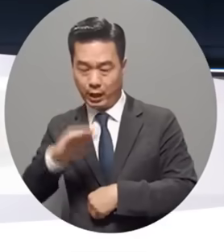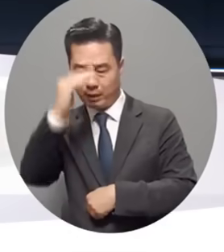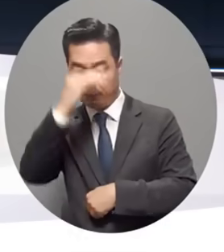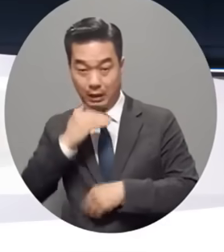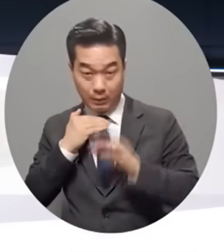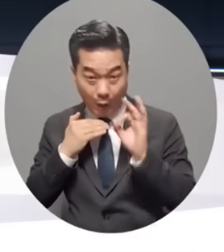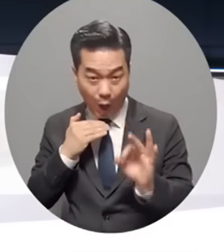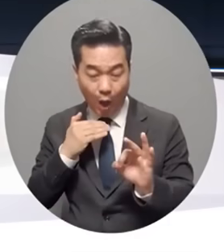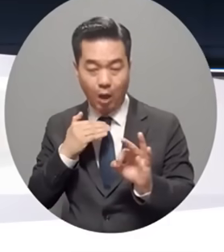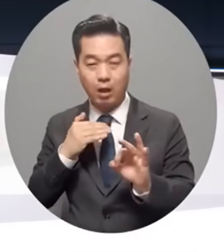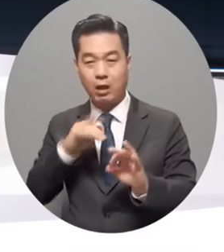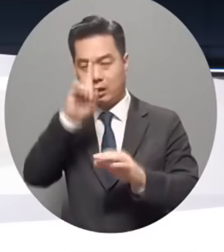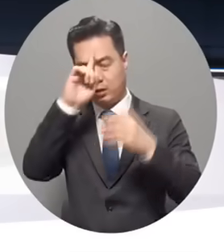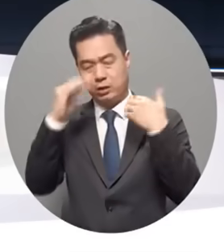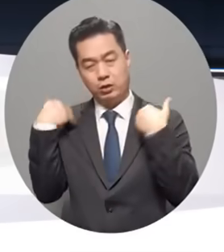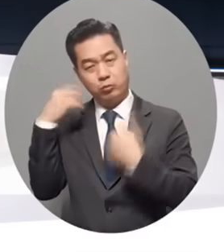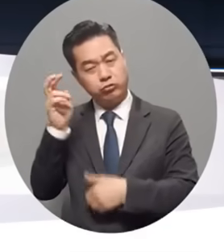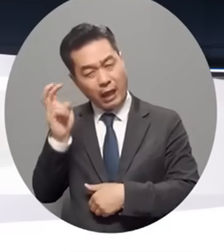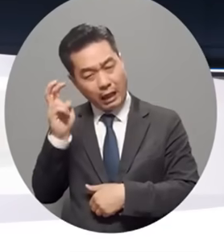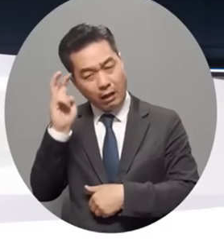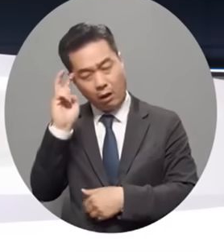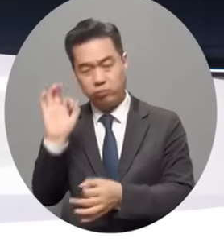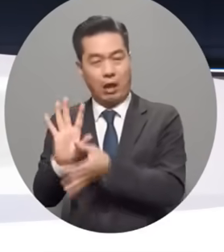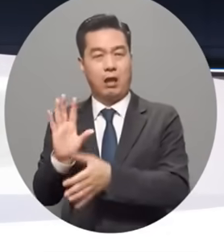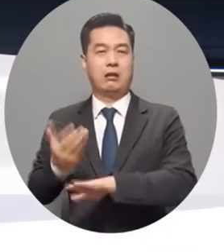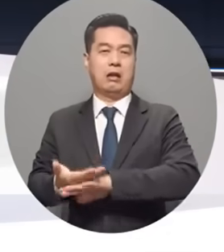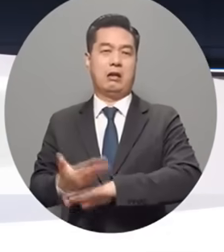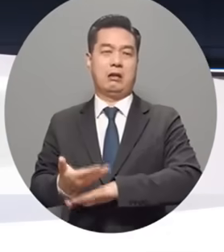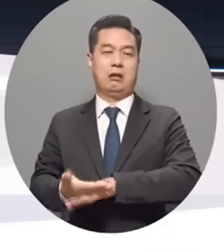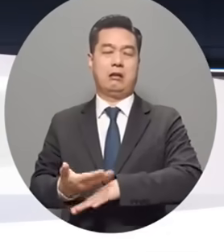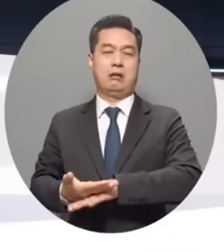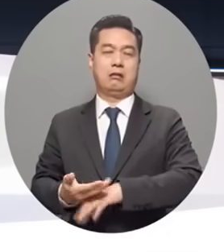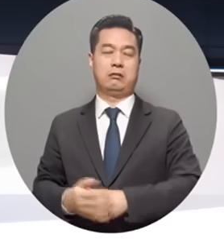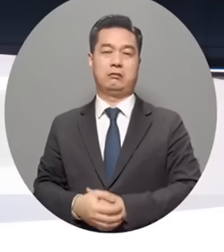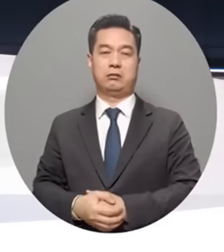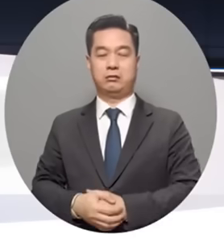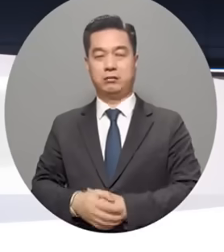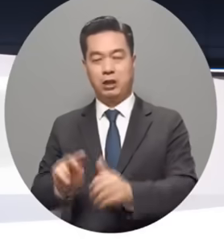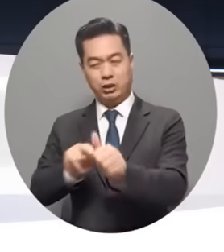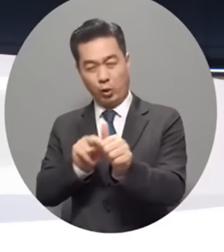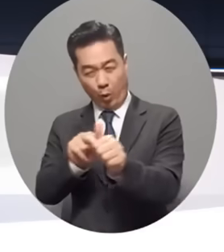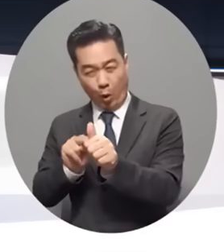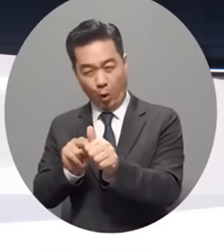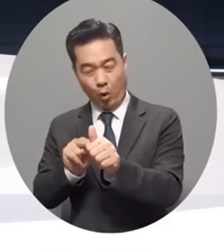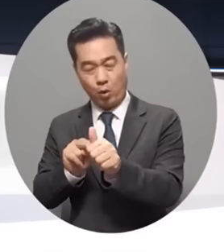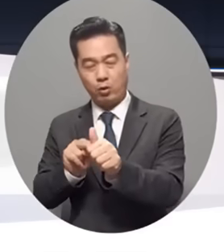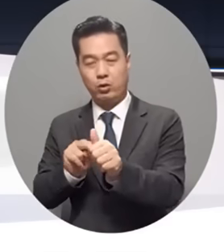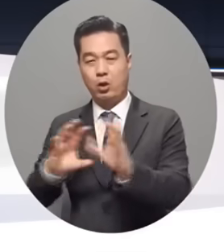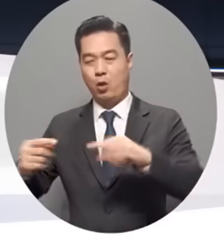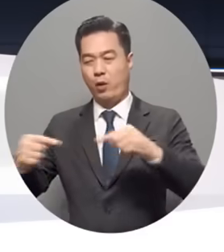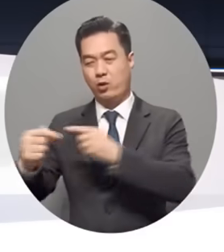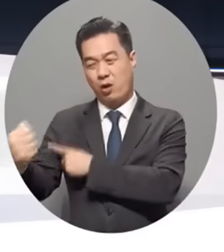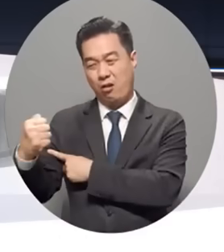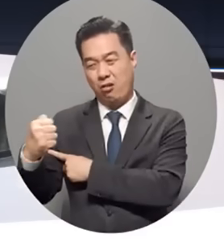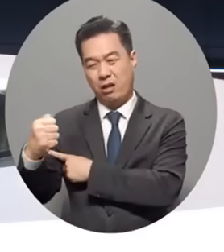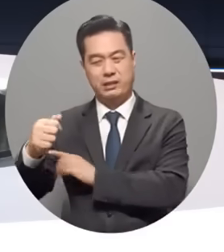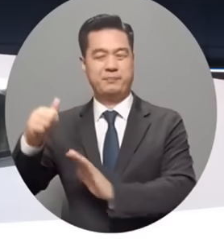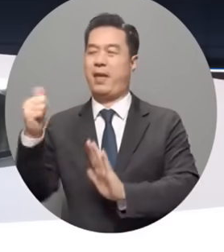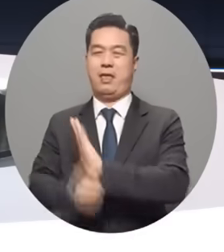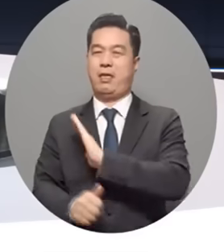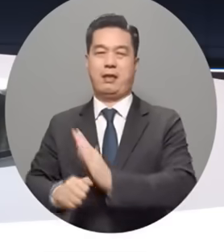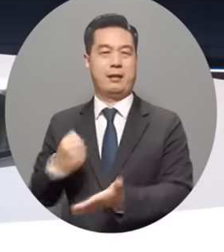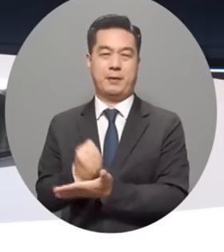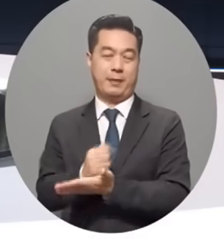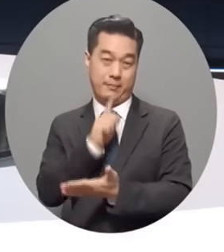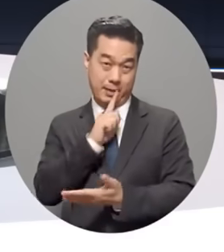결과는 정부의 예상과 너무 달랐습니다. 정보와 외교력의 실패였다는 지적이 나오고 있습니다. 이어서 김민찬